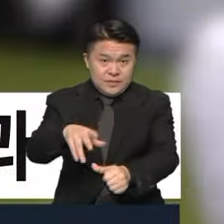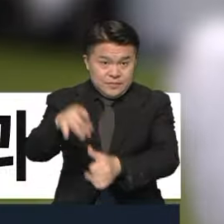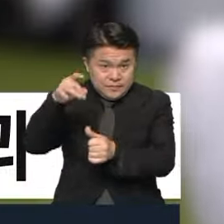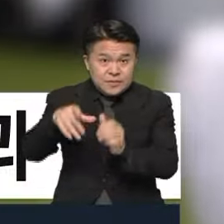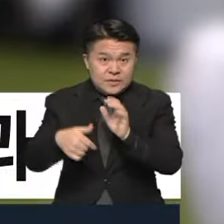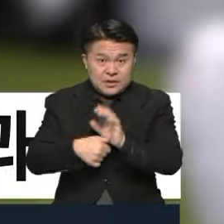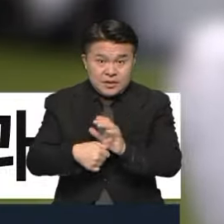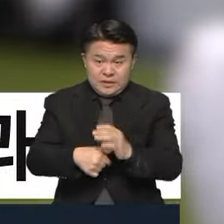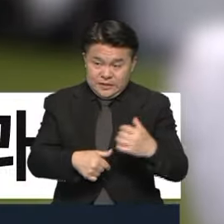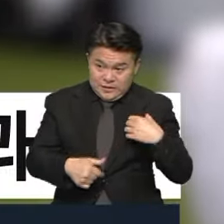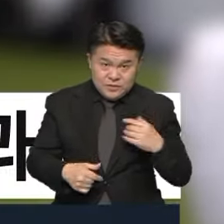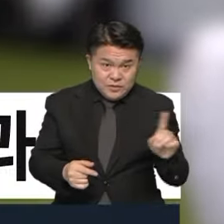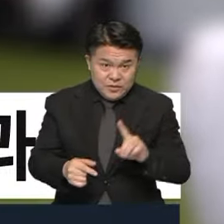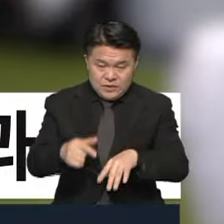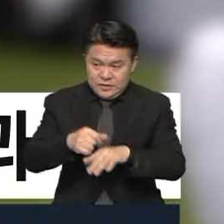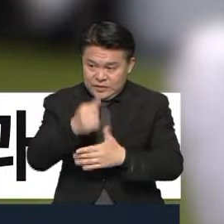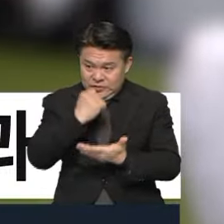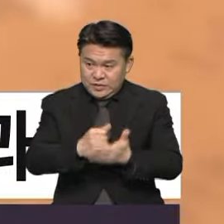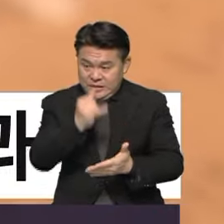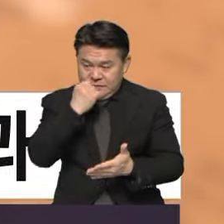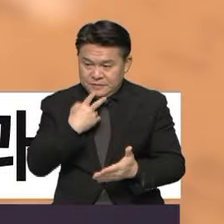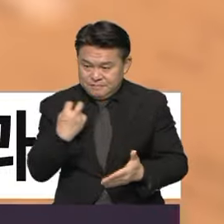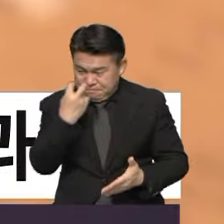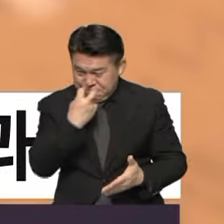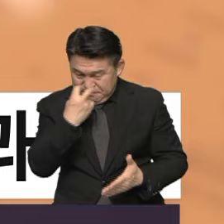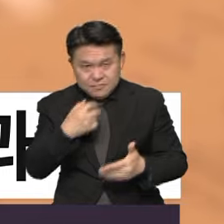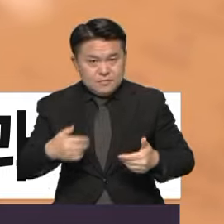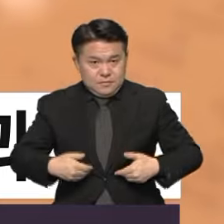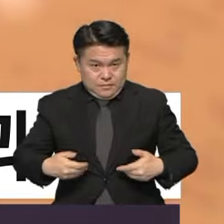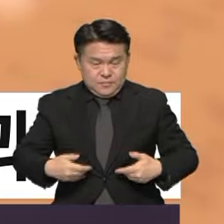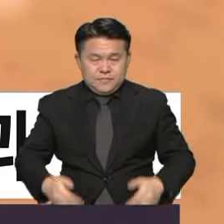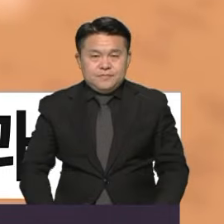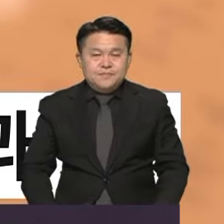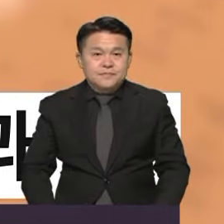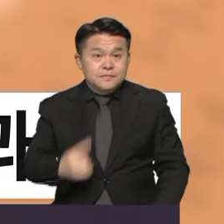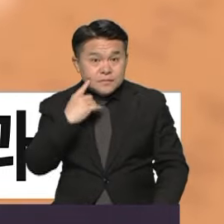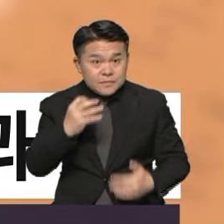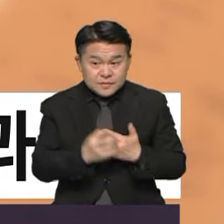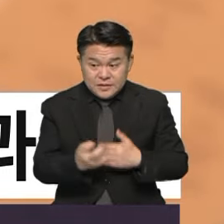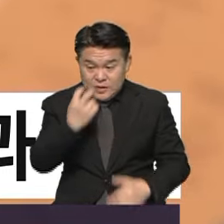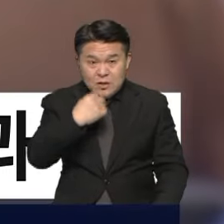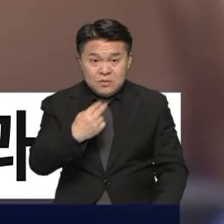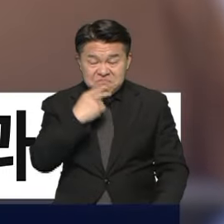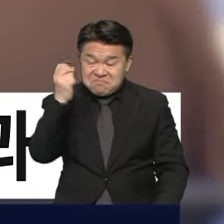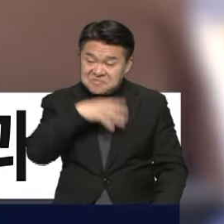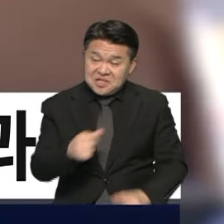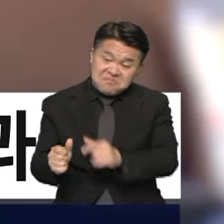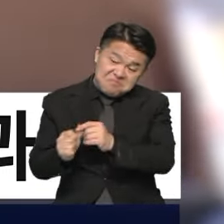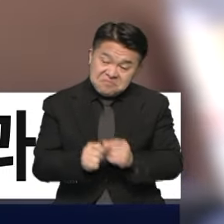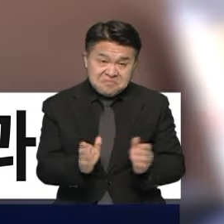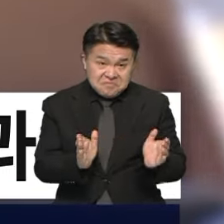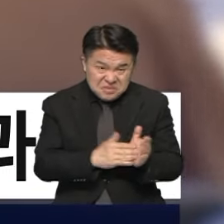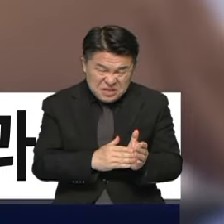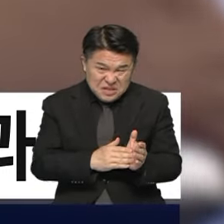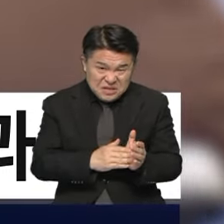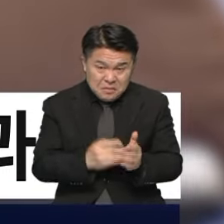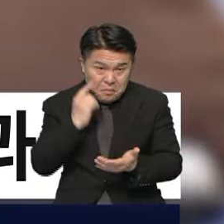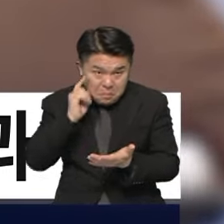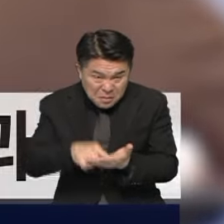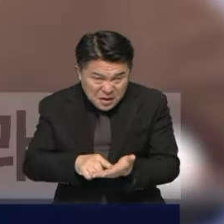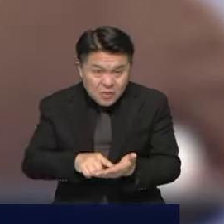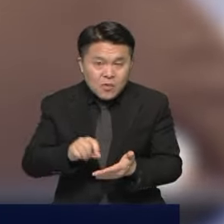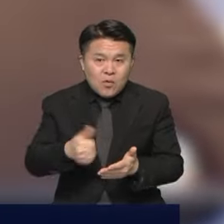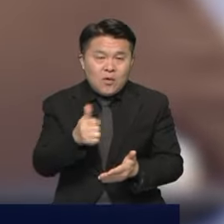때 의무적으로 성범죄 경력 조회를 해야 합니다 경력 조회를 하지 않을 경우 500만 원 이하의